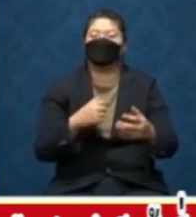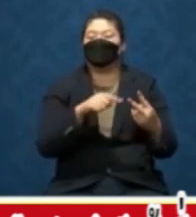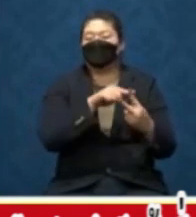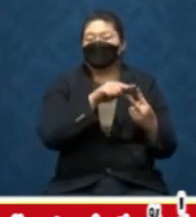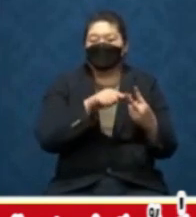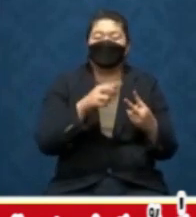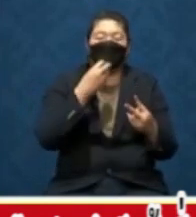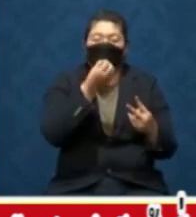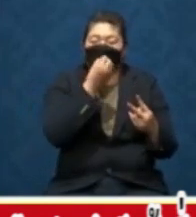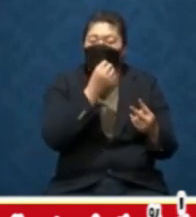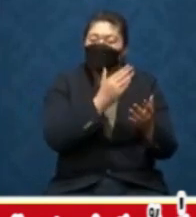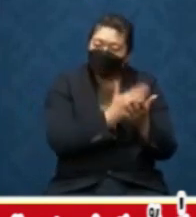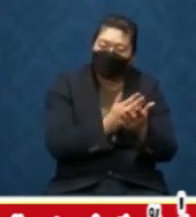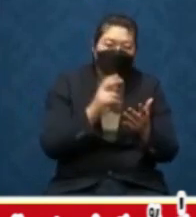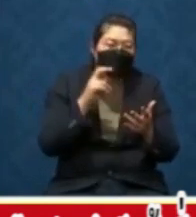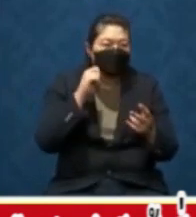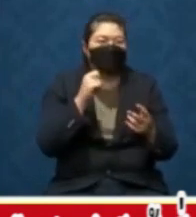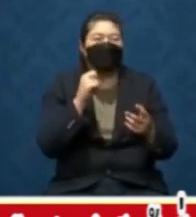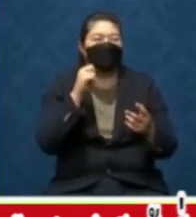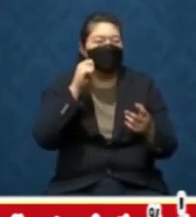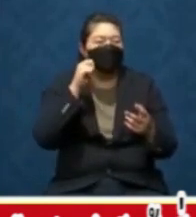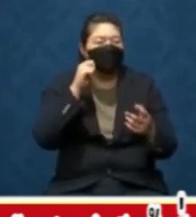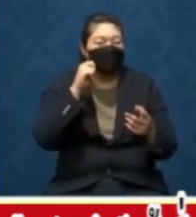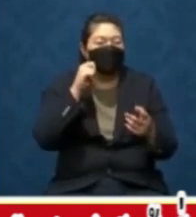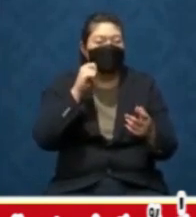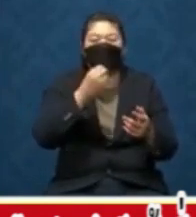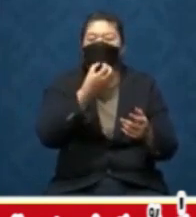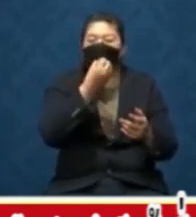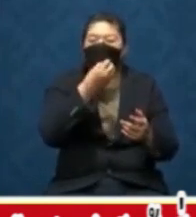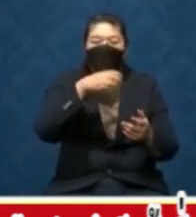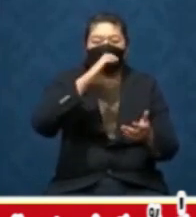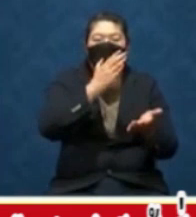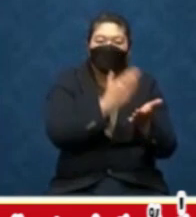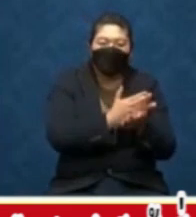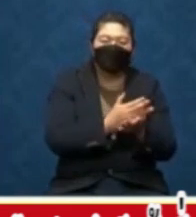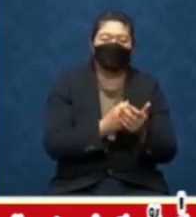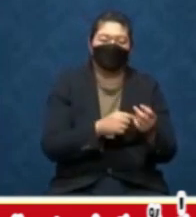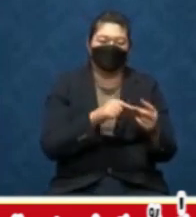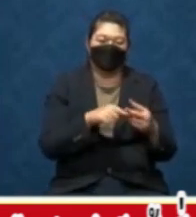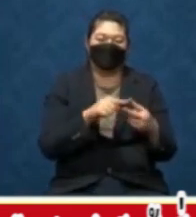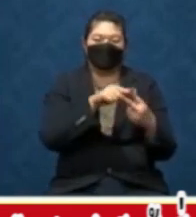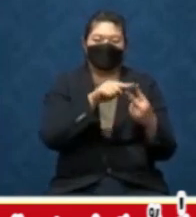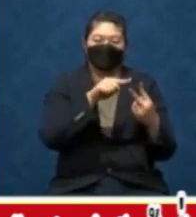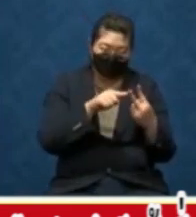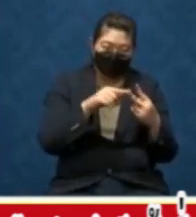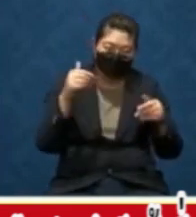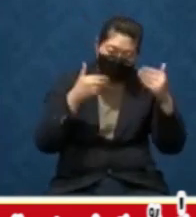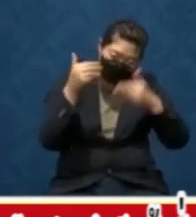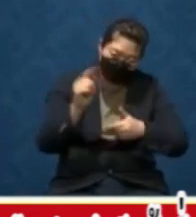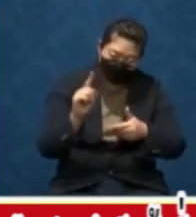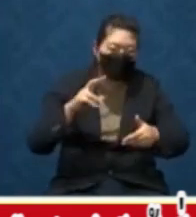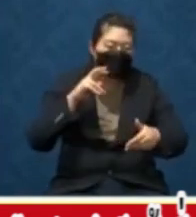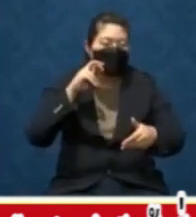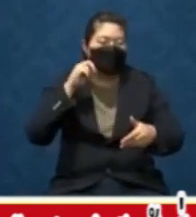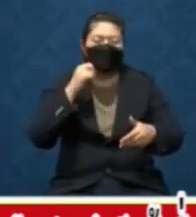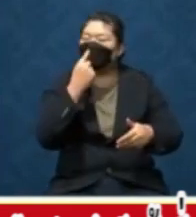อดข้าวอดน้ำแล้วก็น้องก็ใช้ของเหลวสีแดงนะคะเทตั้งแต่หัวจรดเท้าท่านประธานคะจากภาพ